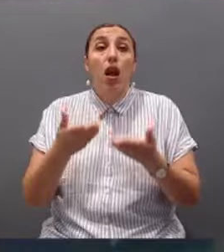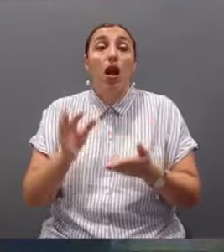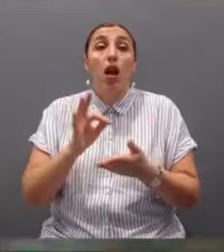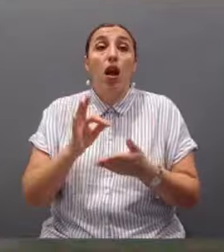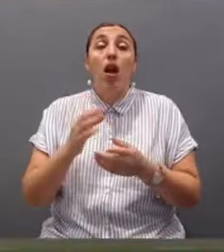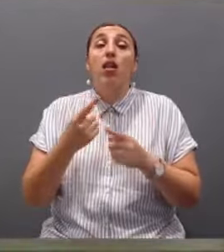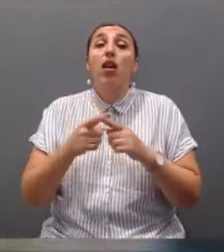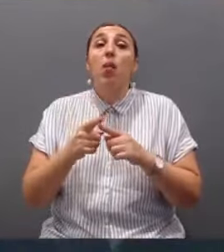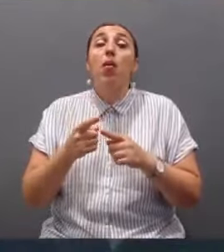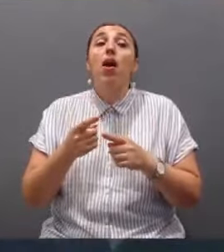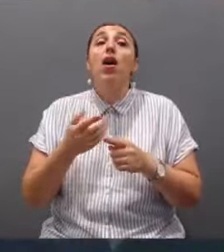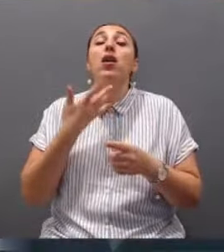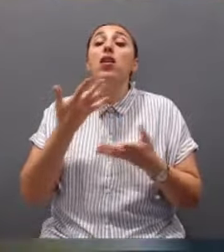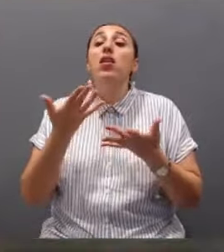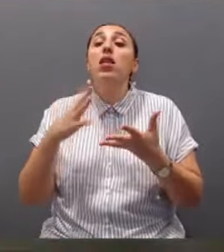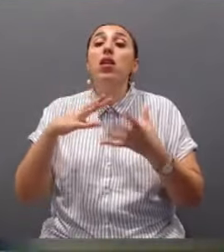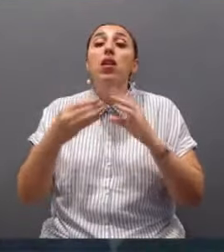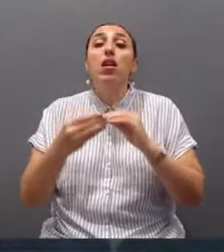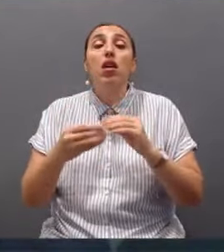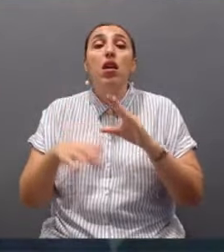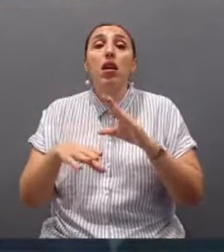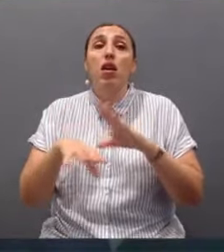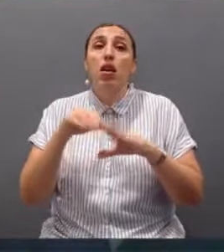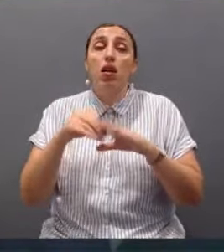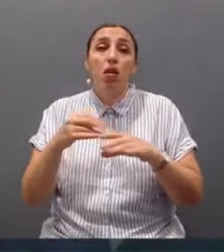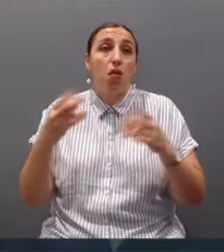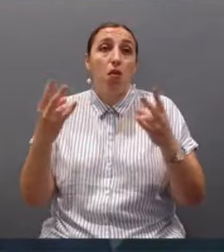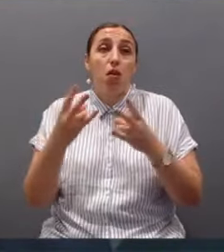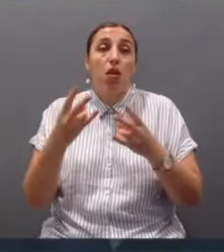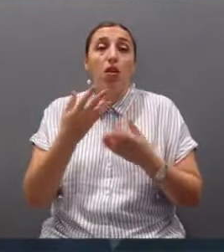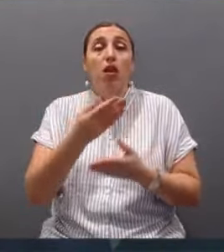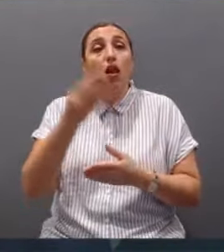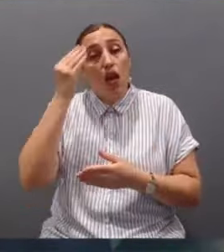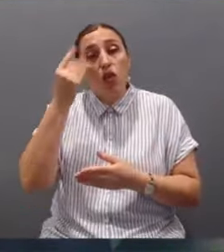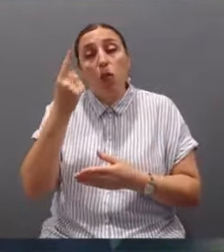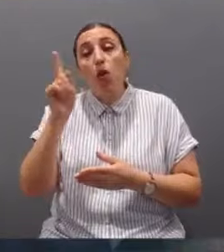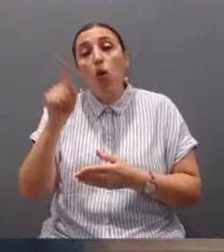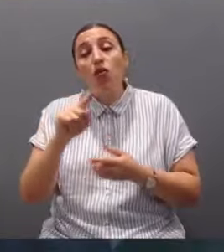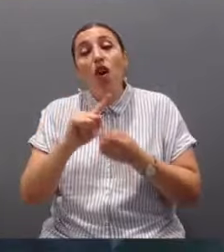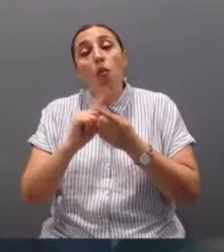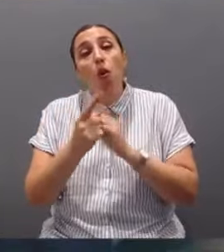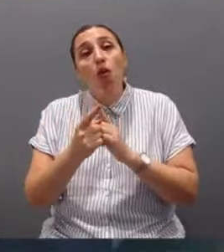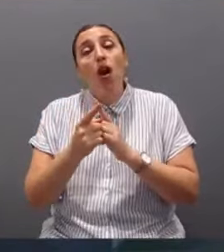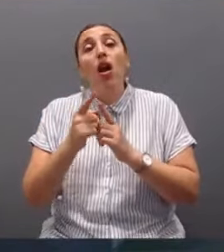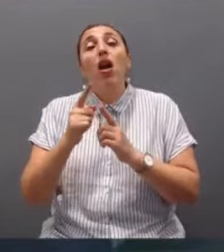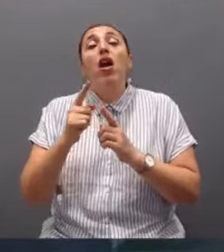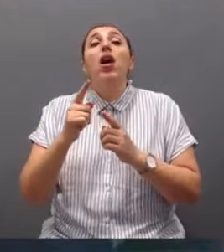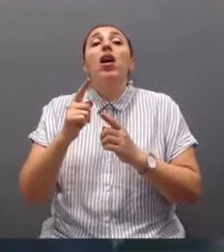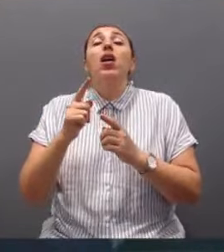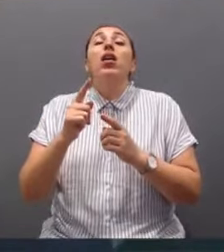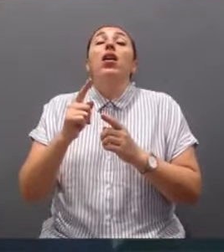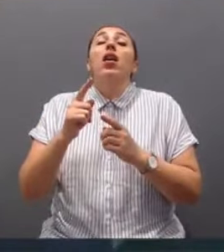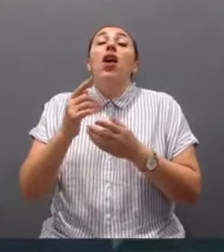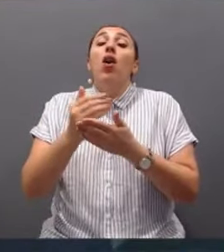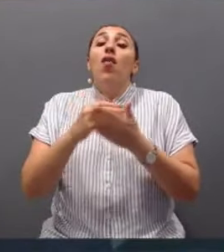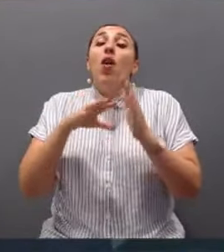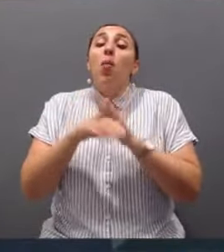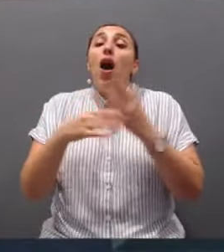պետք է ապահովի։ Արդյոք չեք կարծում, որ մեկ հոդվածի փոփոխությամբ սահմանադրության այլ հոդվածների հետ